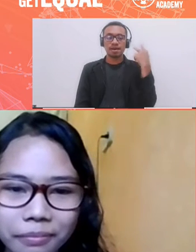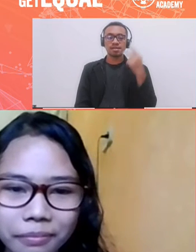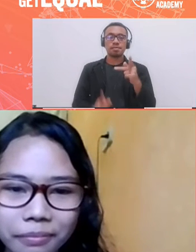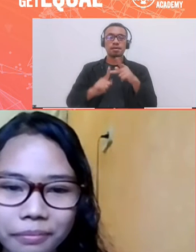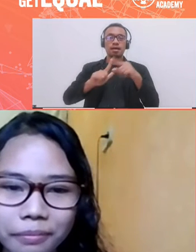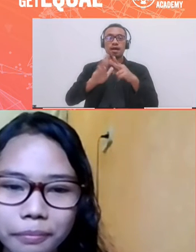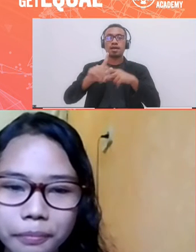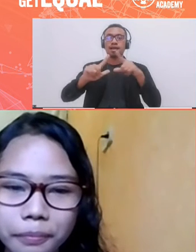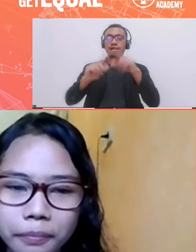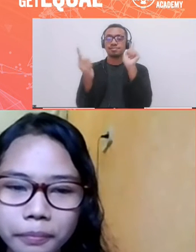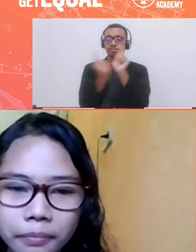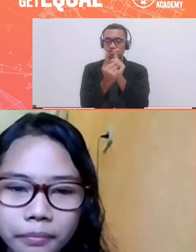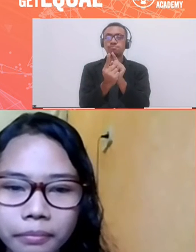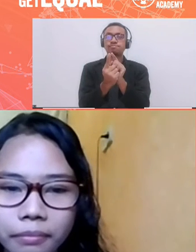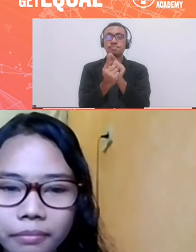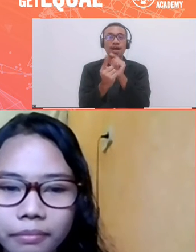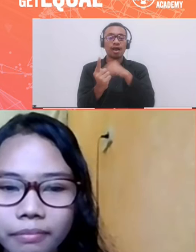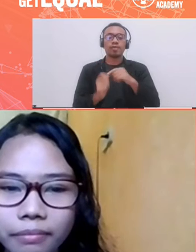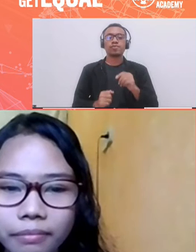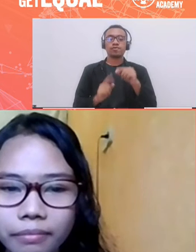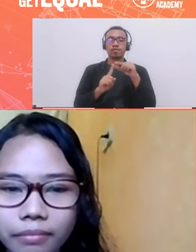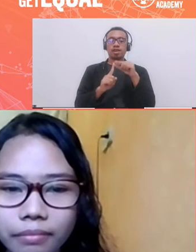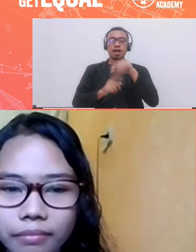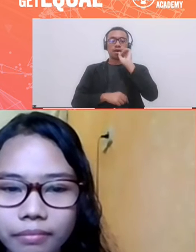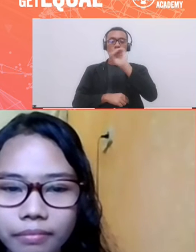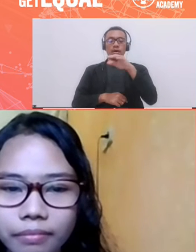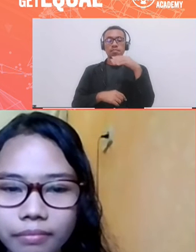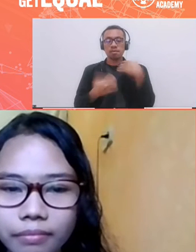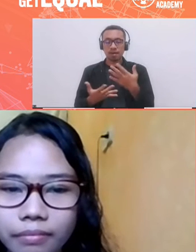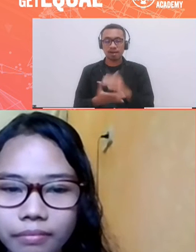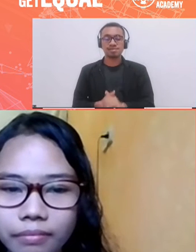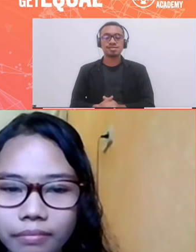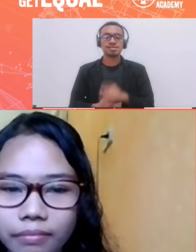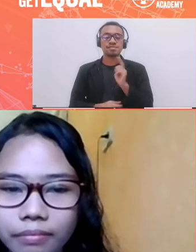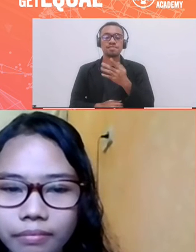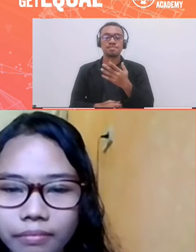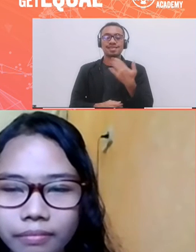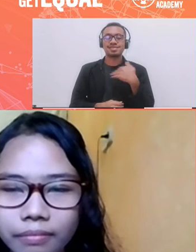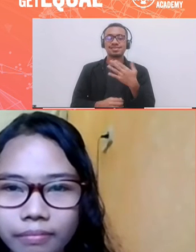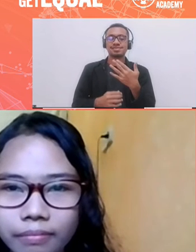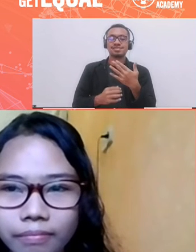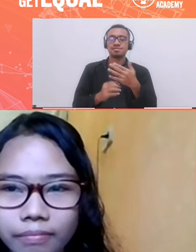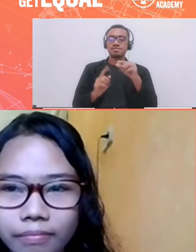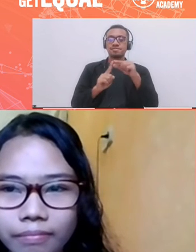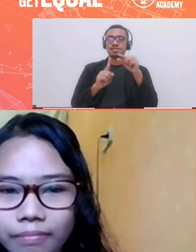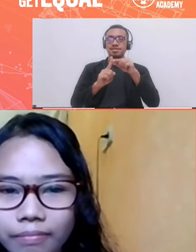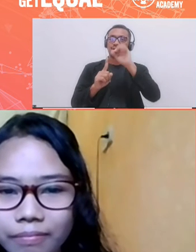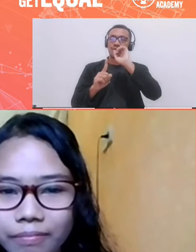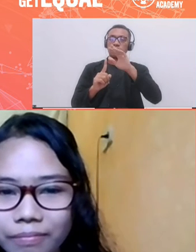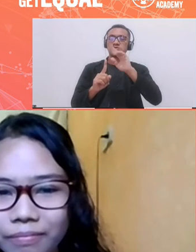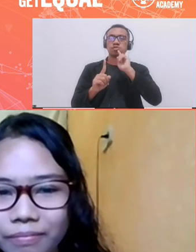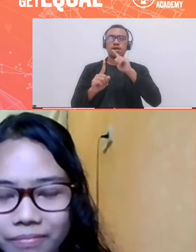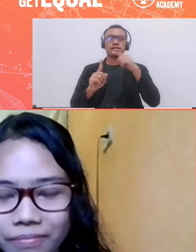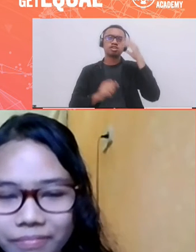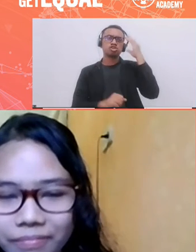Filia sampaikan kepada Kak Hana berkaitan dengan, karena tadi ternyata punya concern yang sama kan, di isu KBGO dan kekerasan